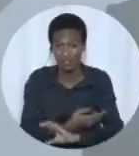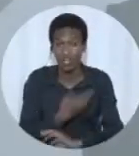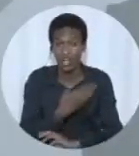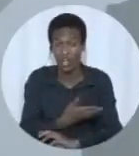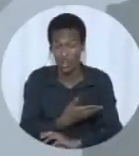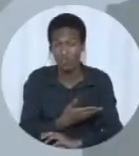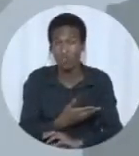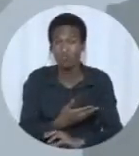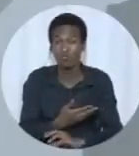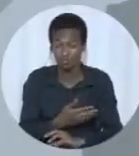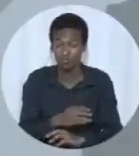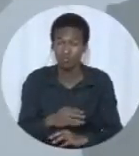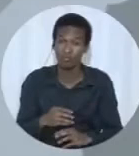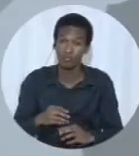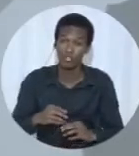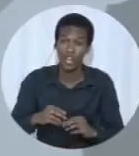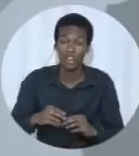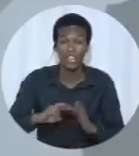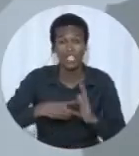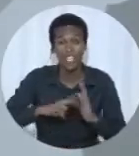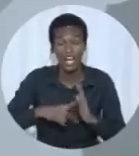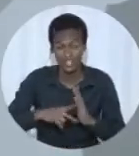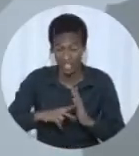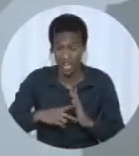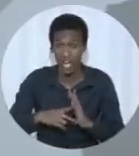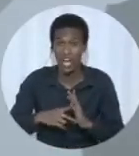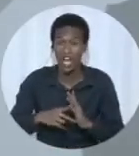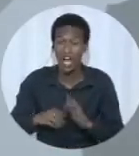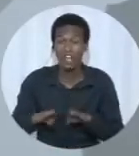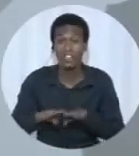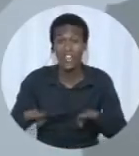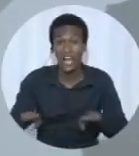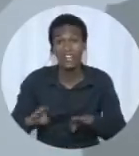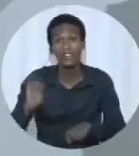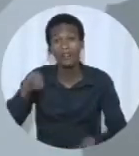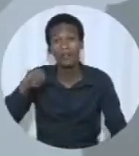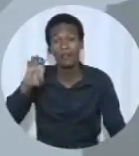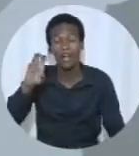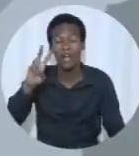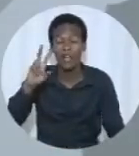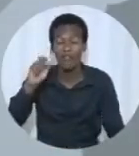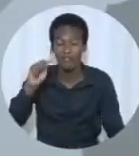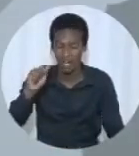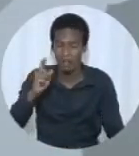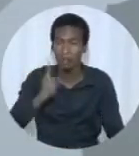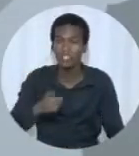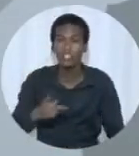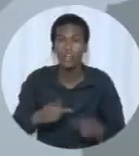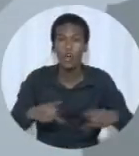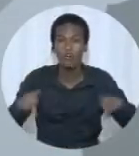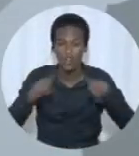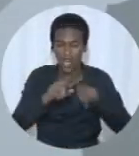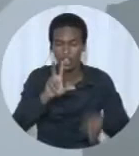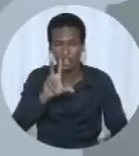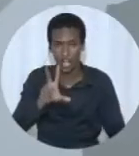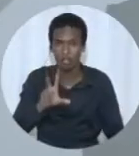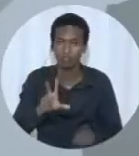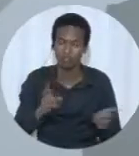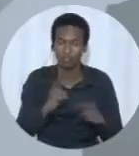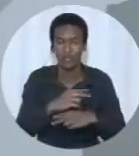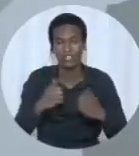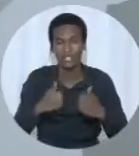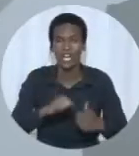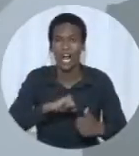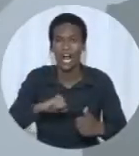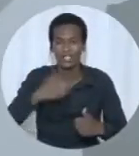fondation Tanimeva tany amin'ny distrikan'ny antsiranana faharoa amin'ny kaomina telo ho fanatsarana ny velotenan'ny mponina any